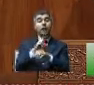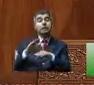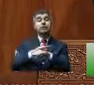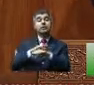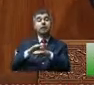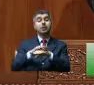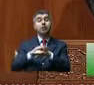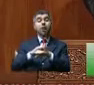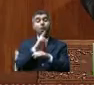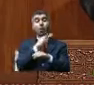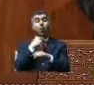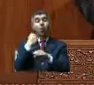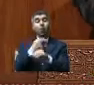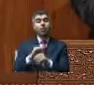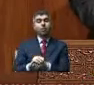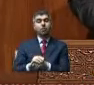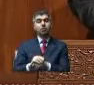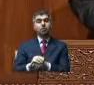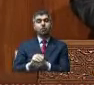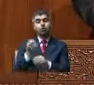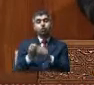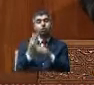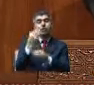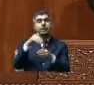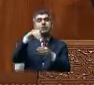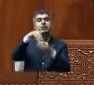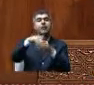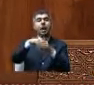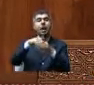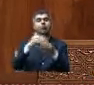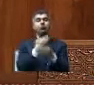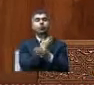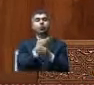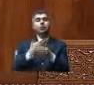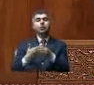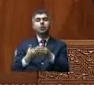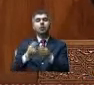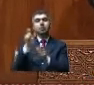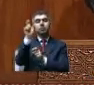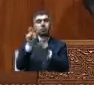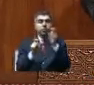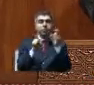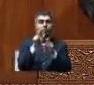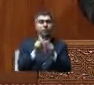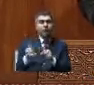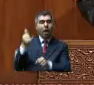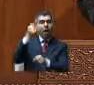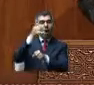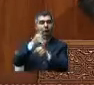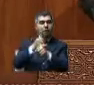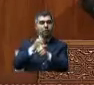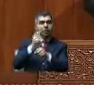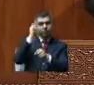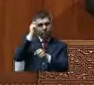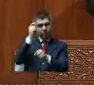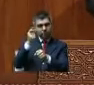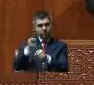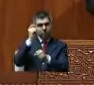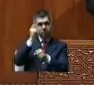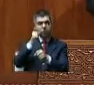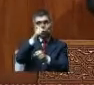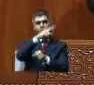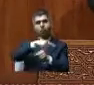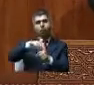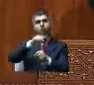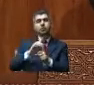العامة بعد تجديد انتخاب أعضاء الغرفة الثانية أن أهنئ السيدات والسادة المستشارين